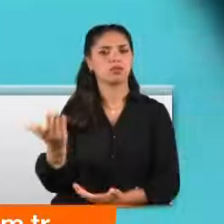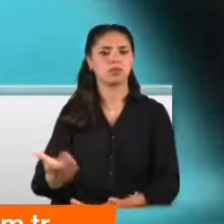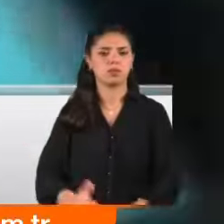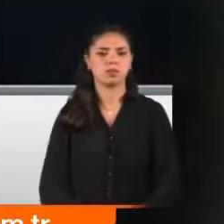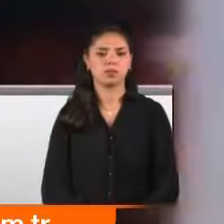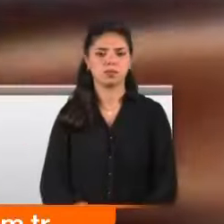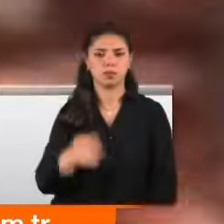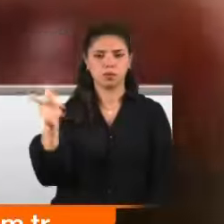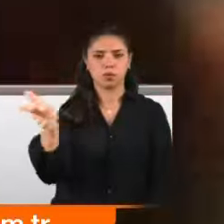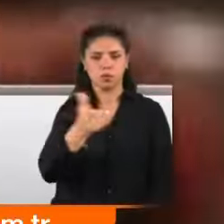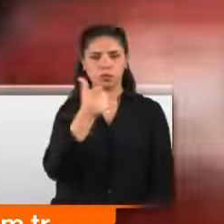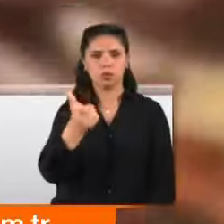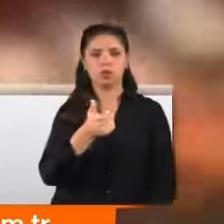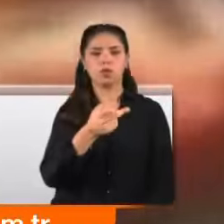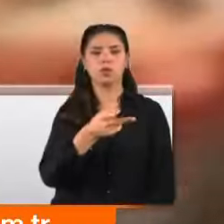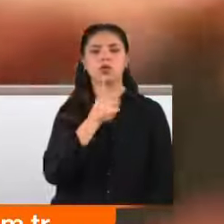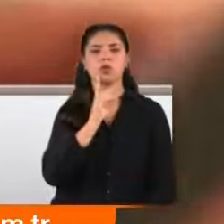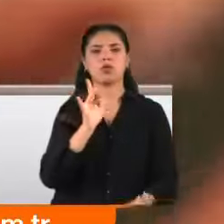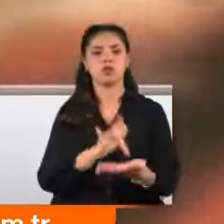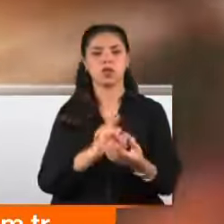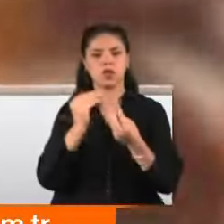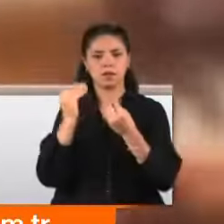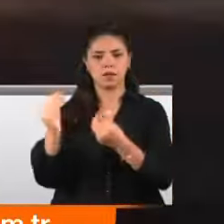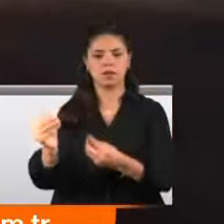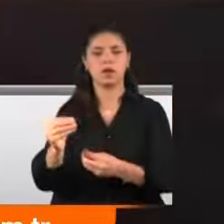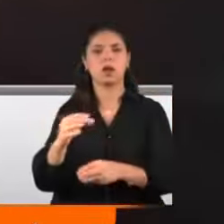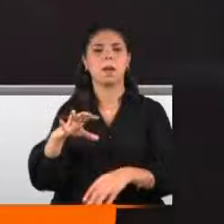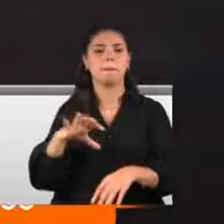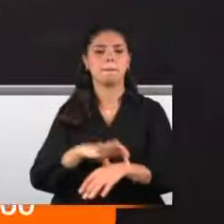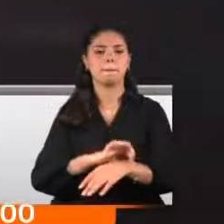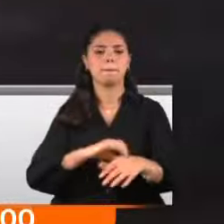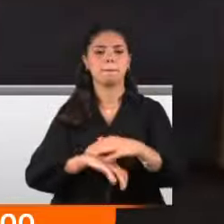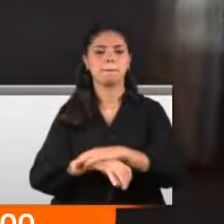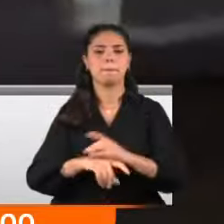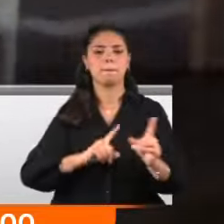Bu görüntüler cezasız kalmadı. Şüpheliye kelepçe takıldı.